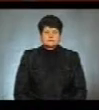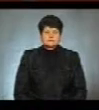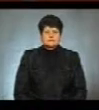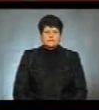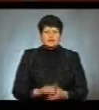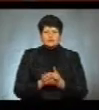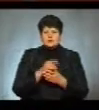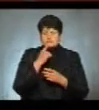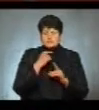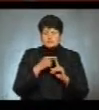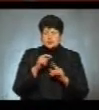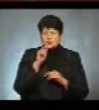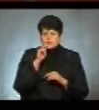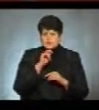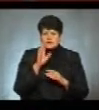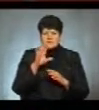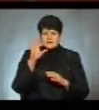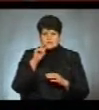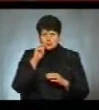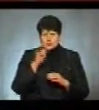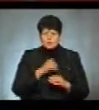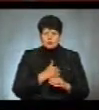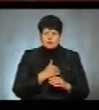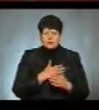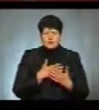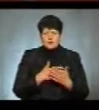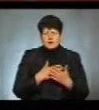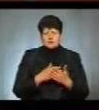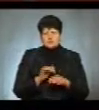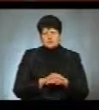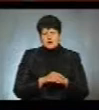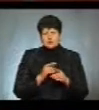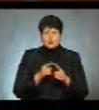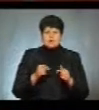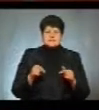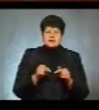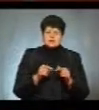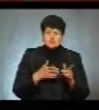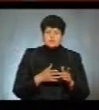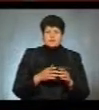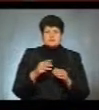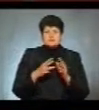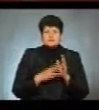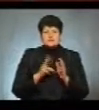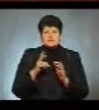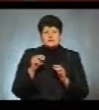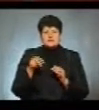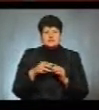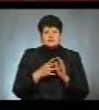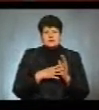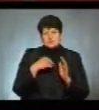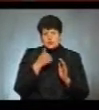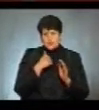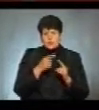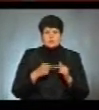Товариство Червоного Хреста України є всеукраїнською добровільною громадською гуманітарною організацією. 18 квітня 2019